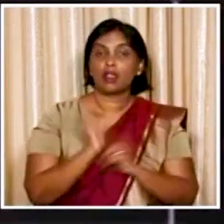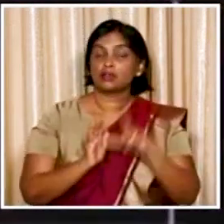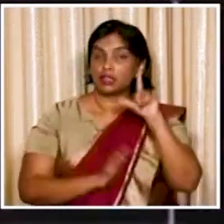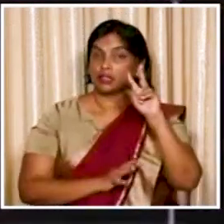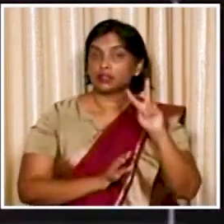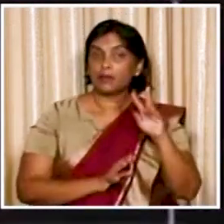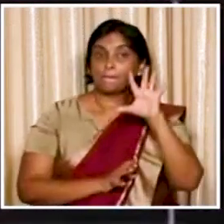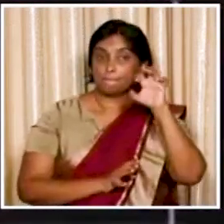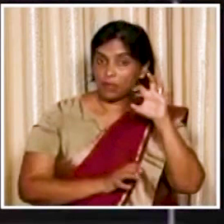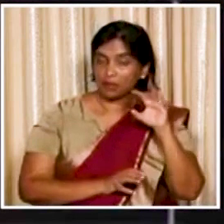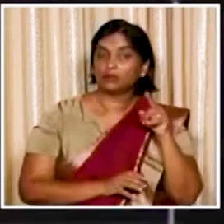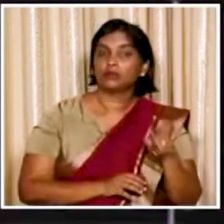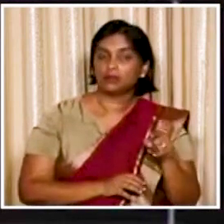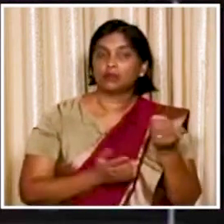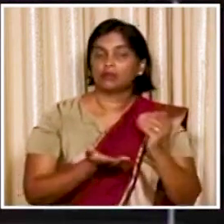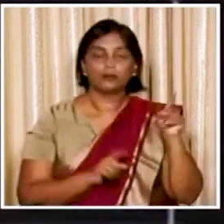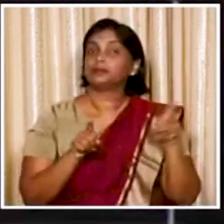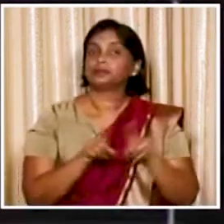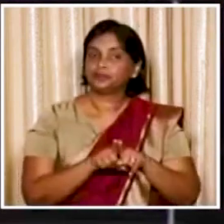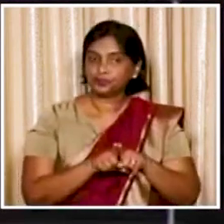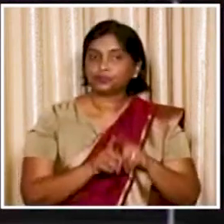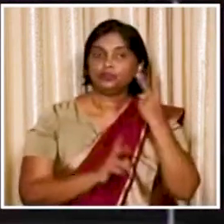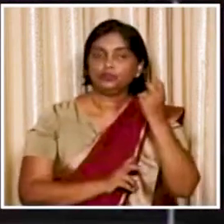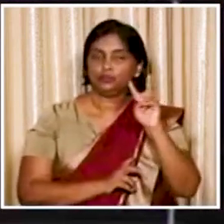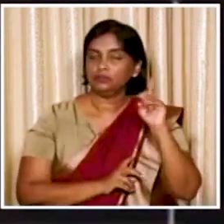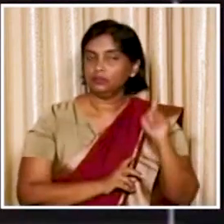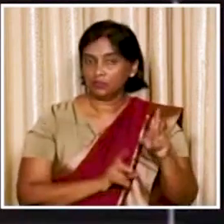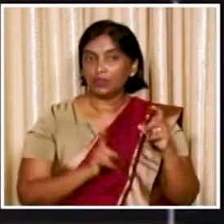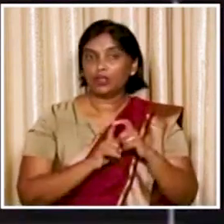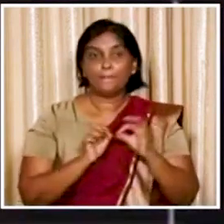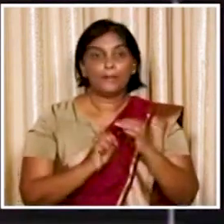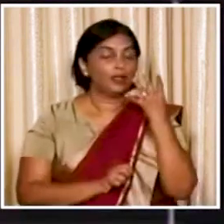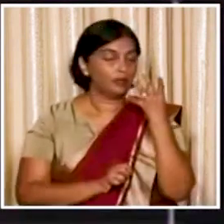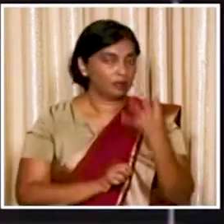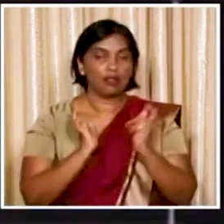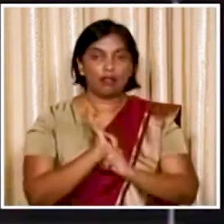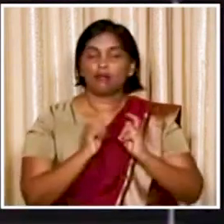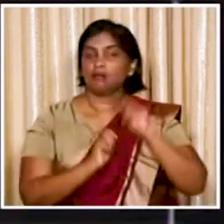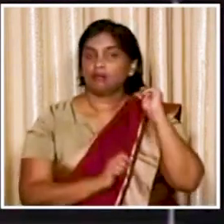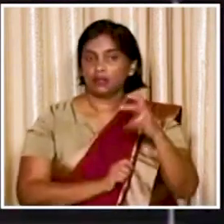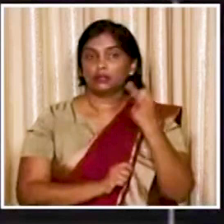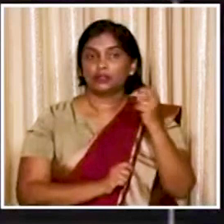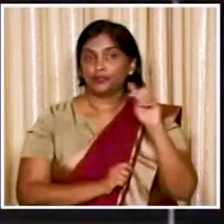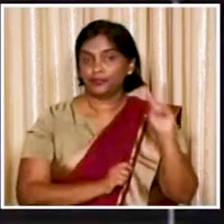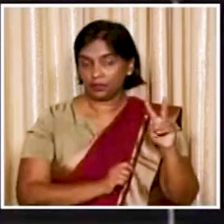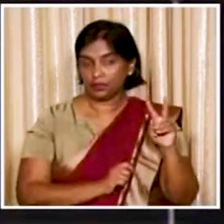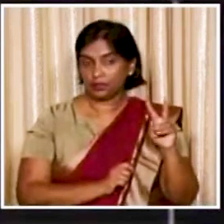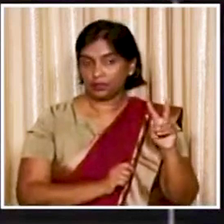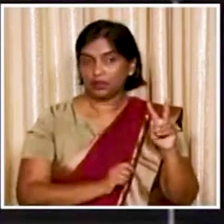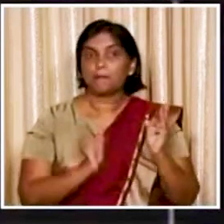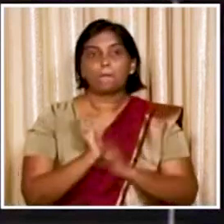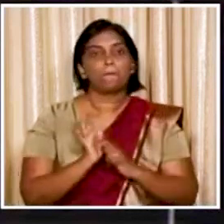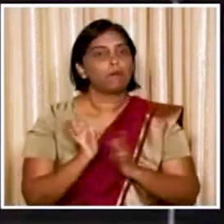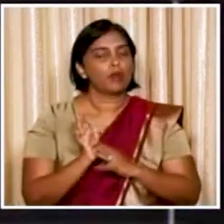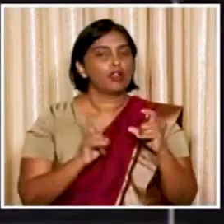72කට රුපියල් 5000 ගානේ දීමනාවල් දුන්නා 2021 දී ඩොලර් බිලියන 4ක් ණය ගෙව්වා 2022 දී මාර්තු